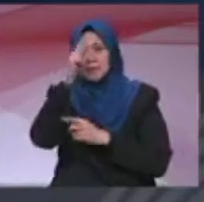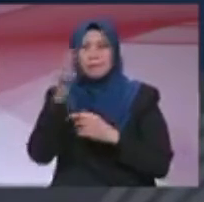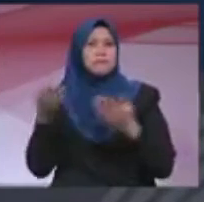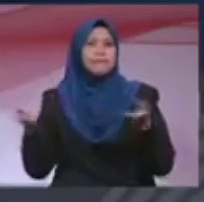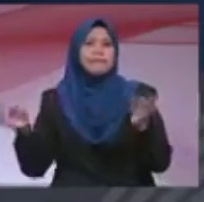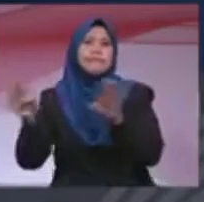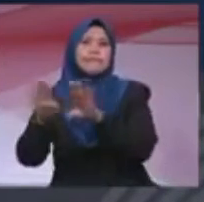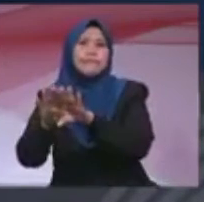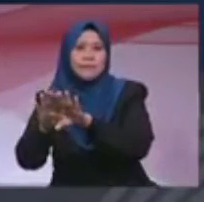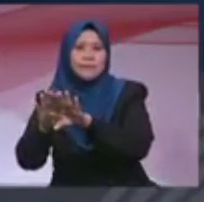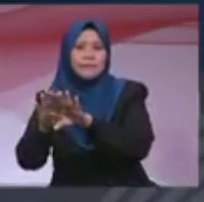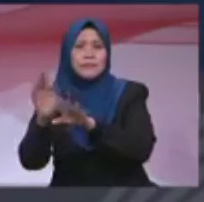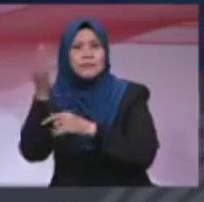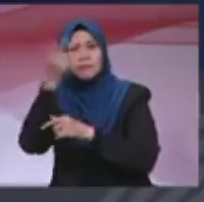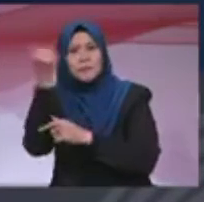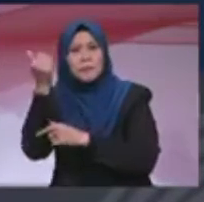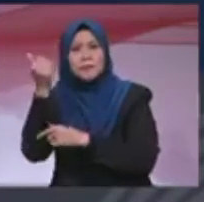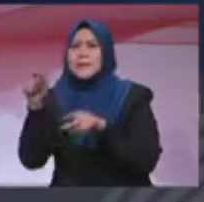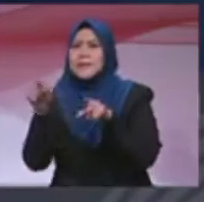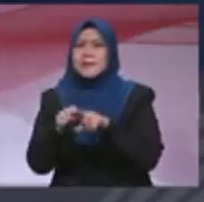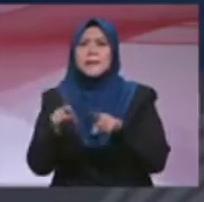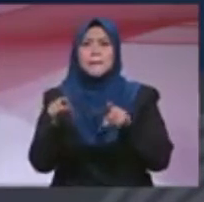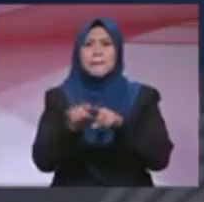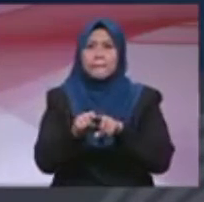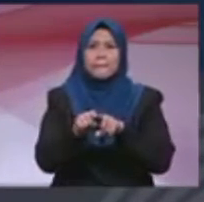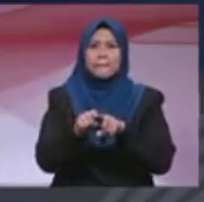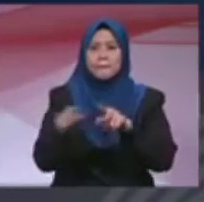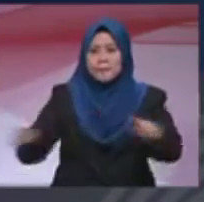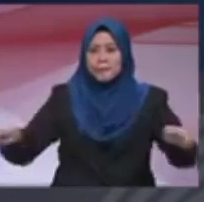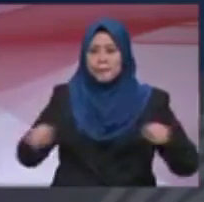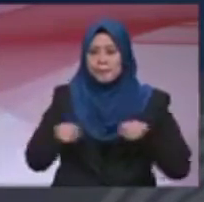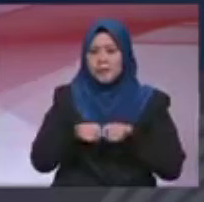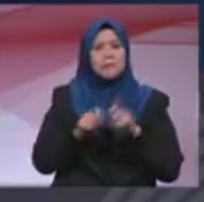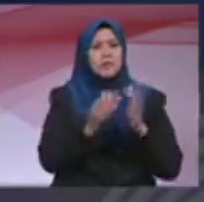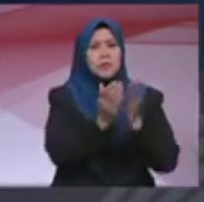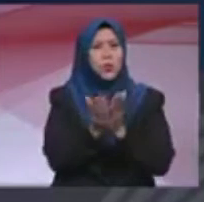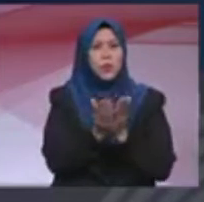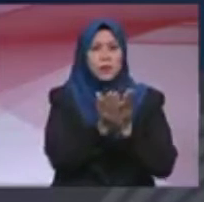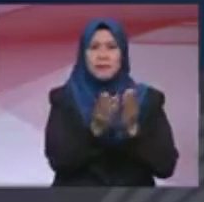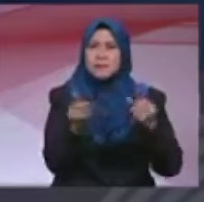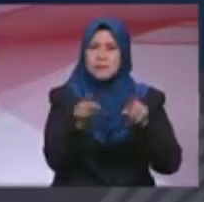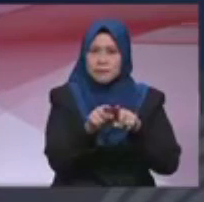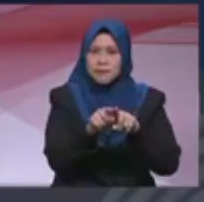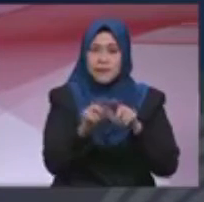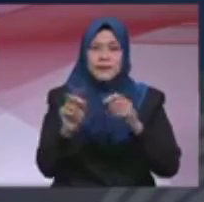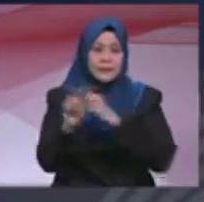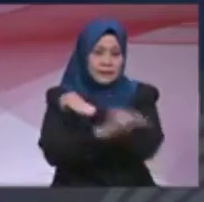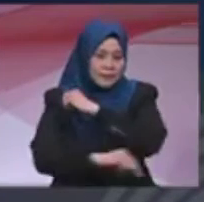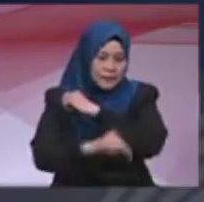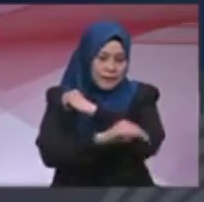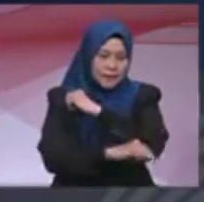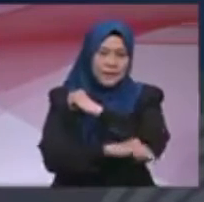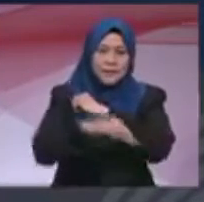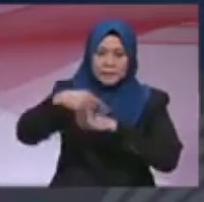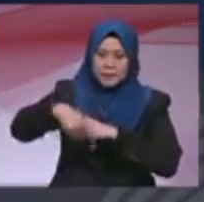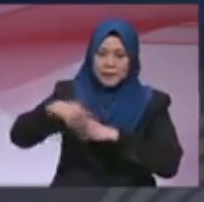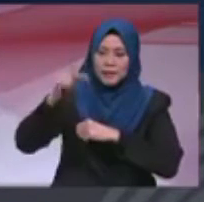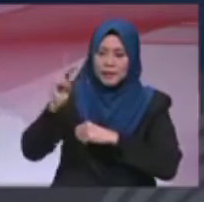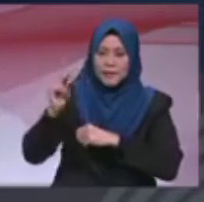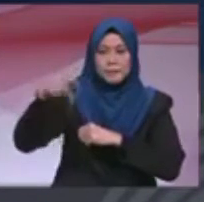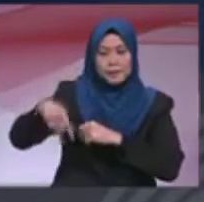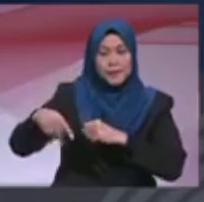ditutup. Premisnya adalah sama dengan premis di sekolah. Dan sekolah di negeri